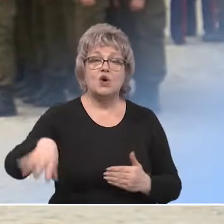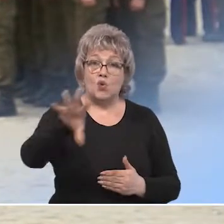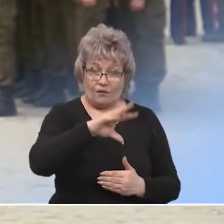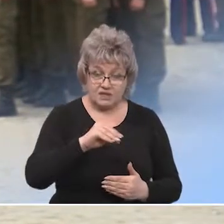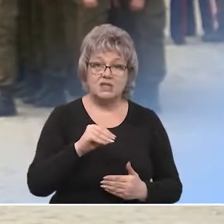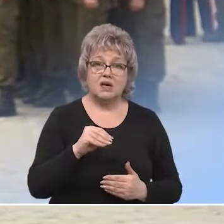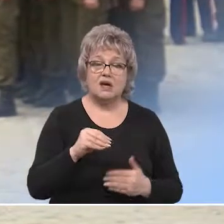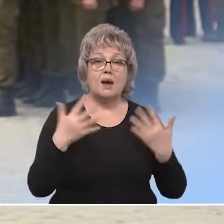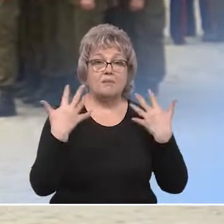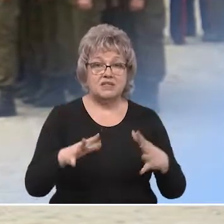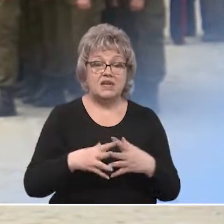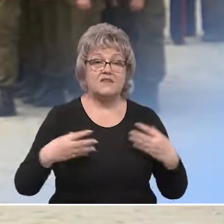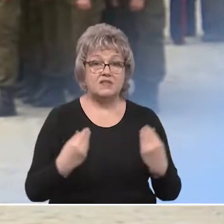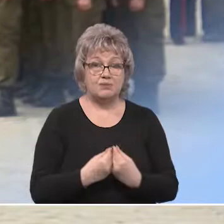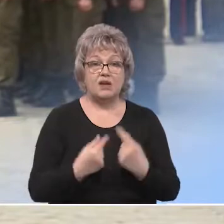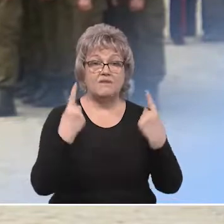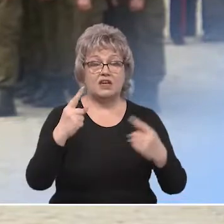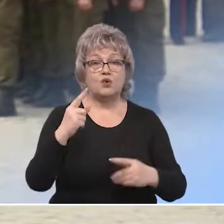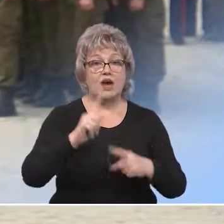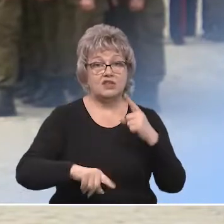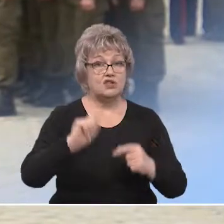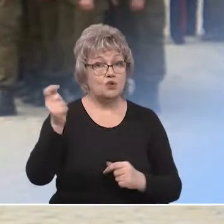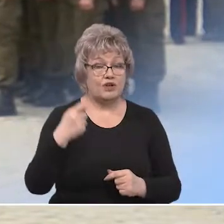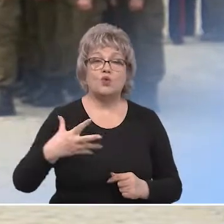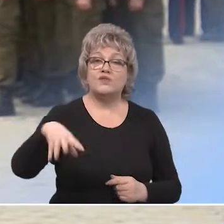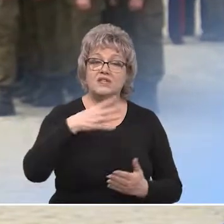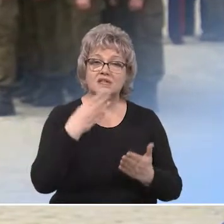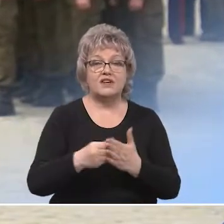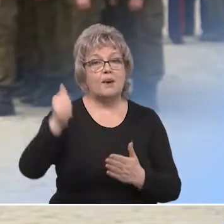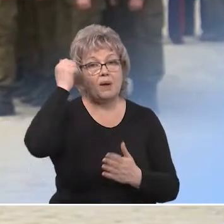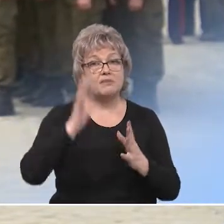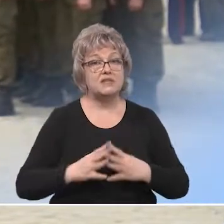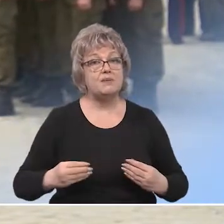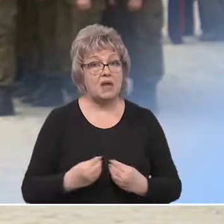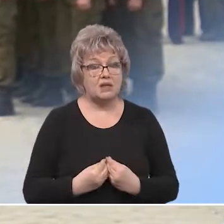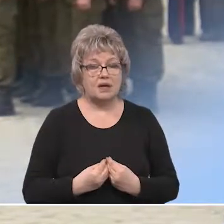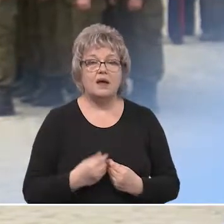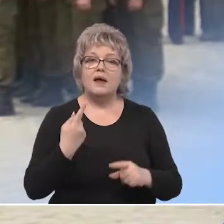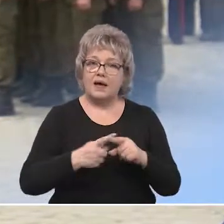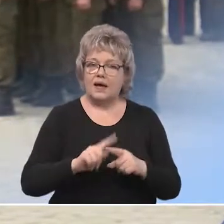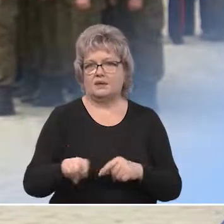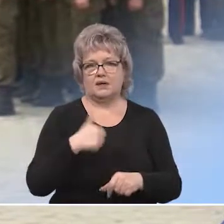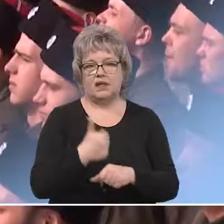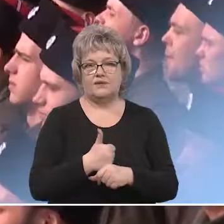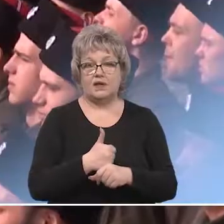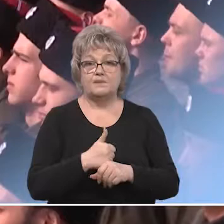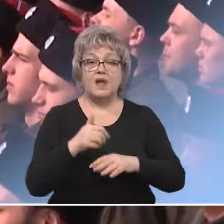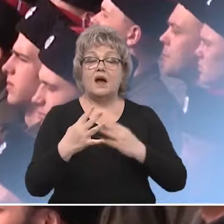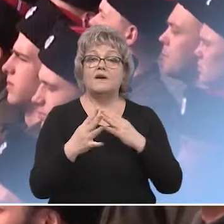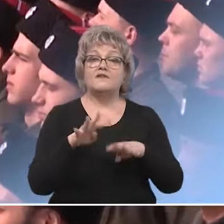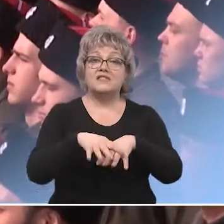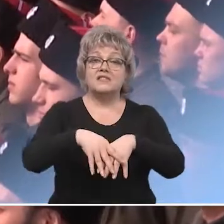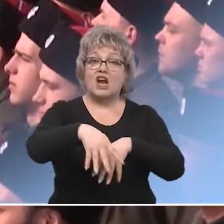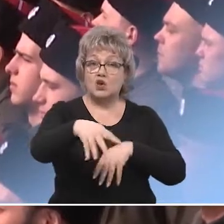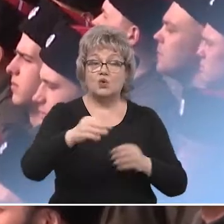У всех ведь потери в семье, Великую Отечественную войну. У всех своя память семейная. И это самое главное. В строю